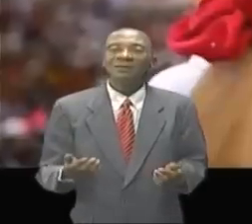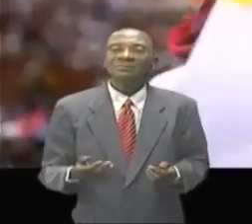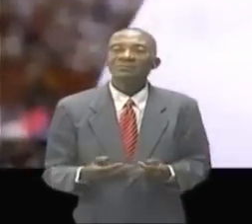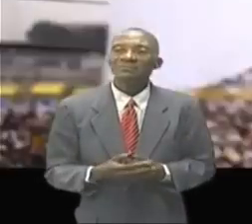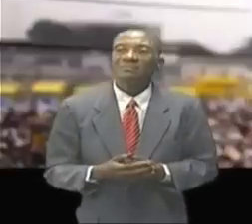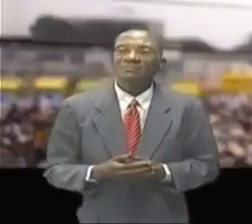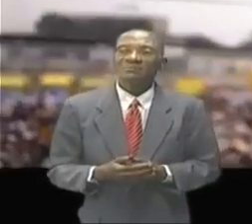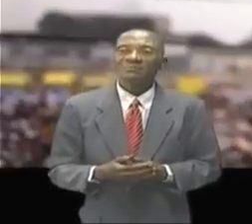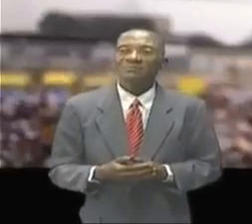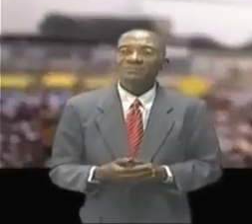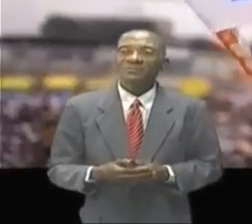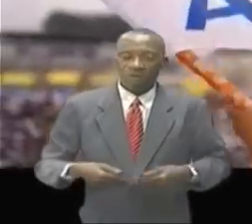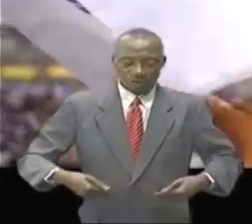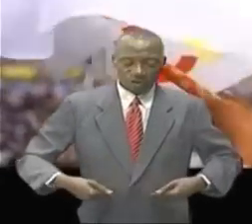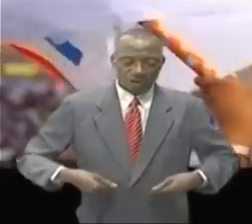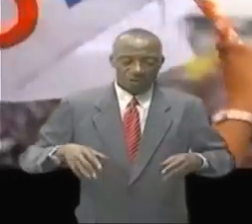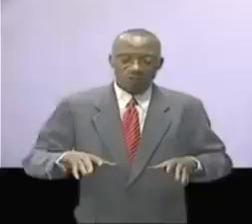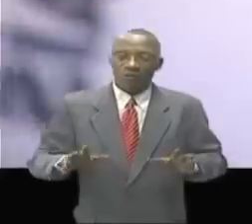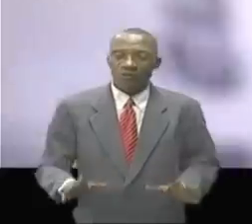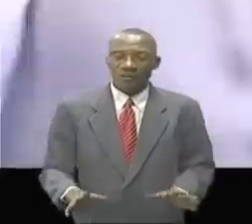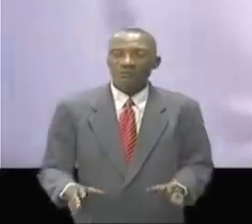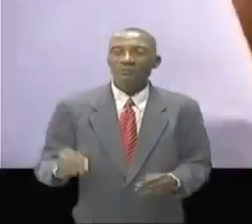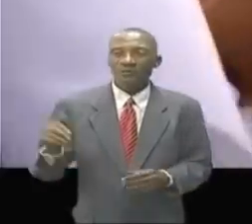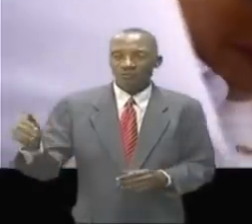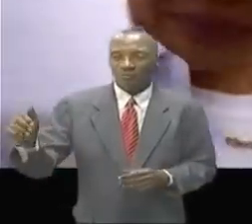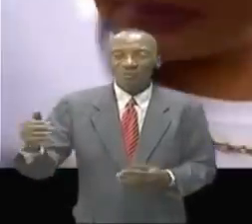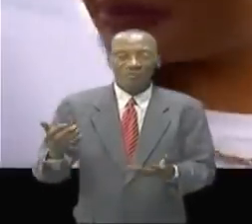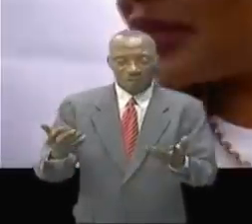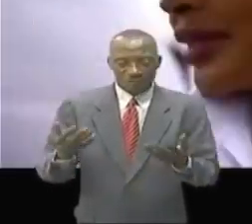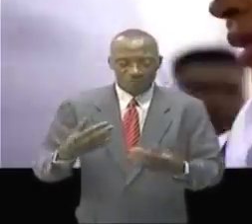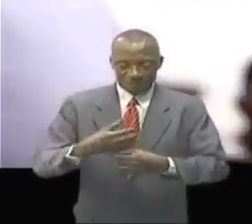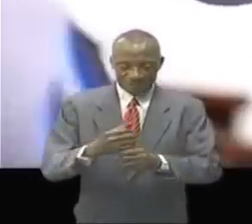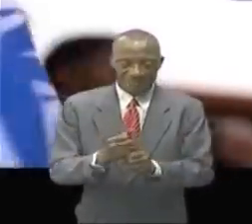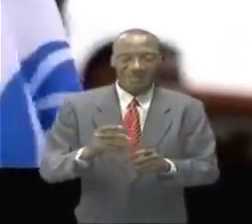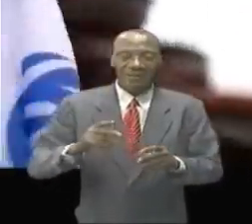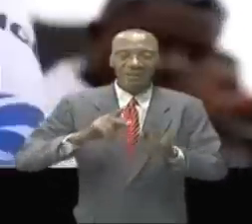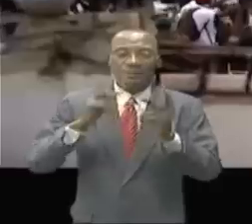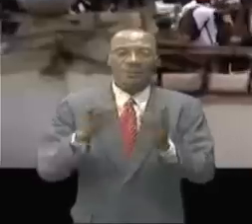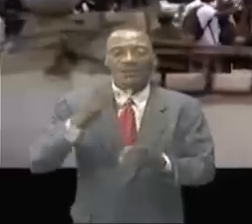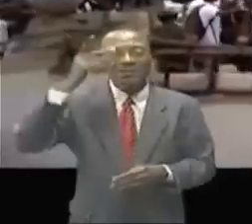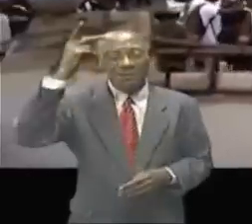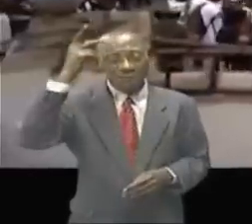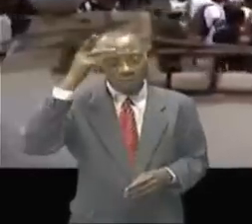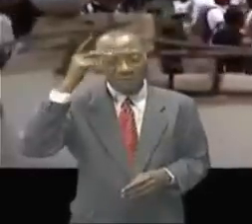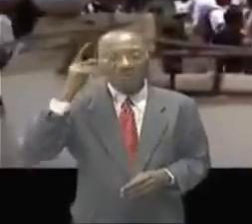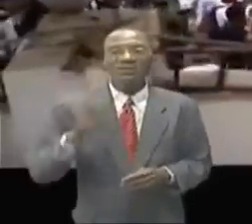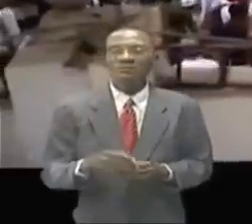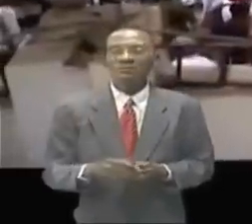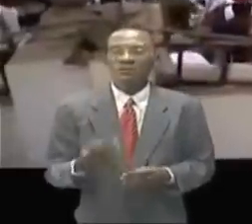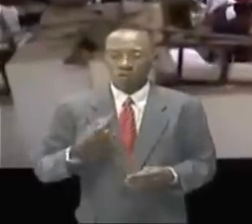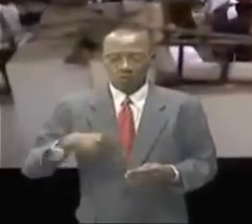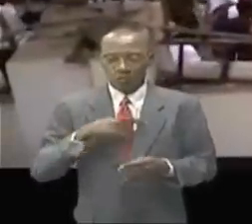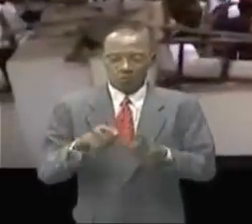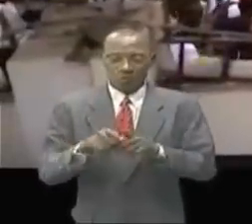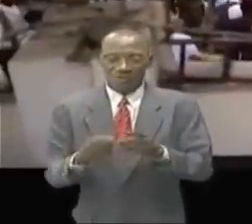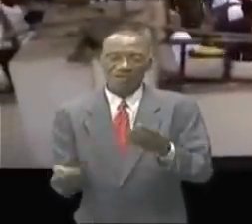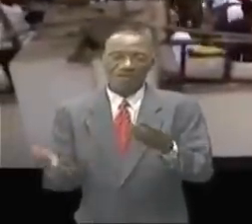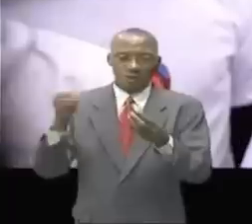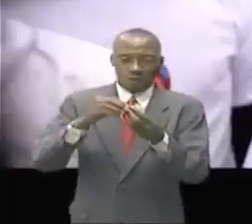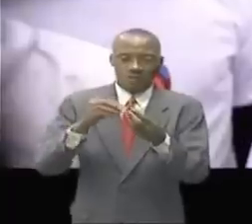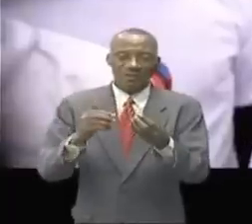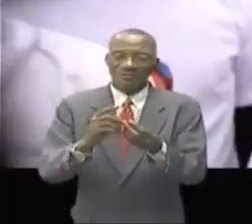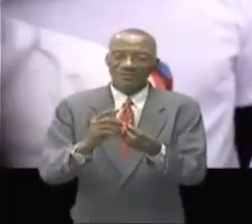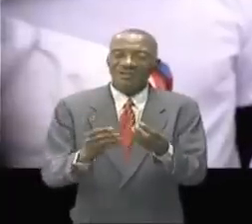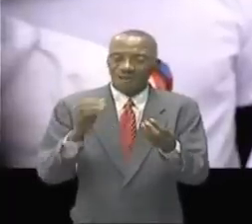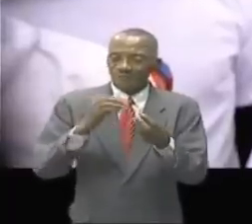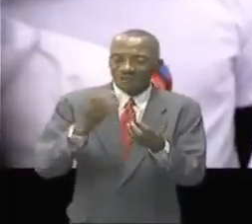doit savoir qu'il a une obligation vis-à-vis de son pays. Alors il doit porter son pays pour apporter un plus, ajouter la connaissance. Et